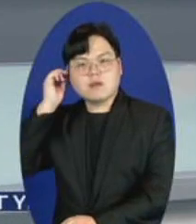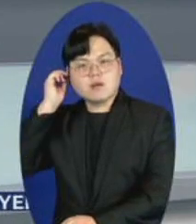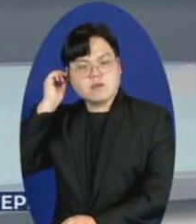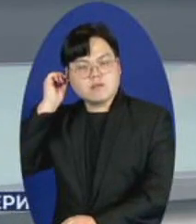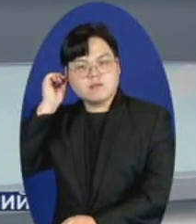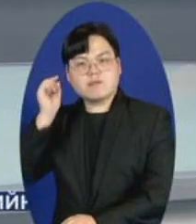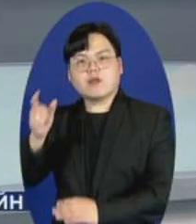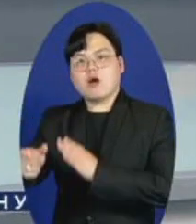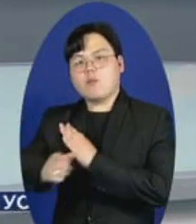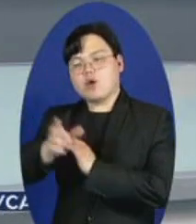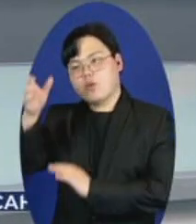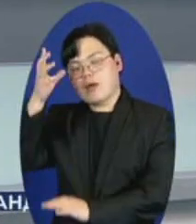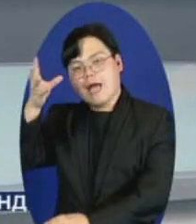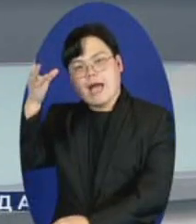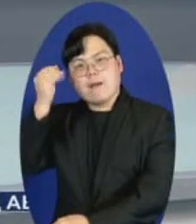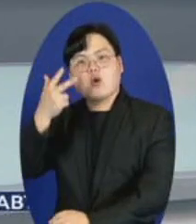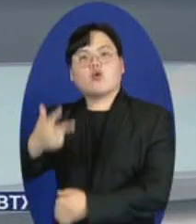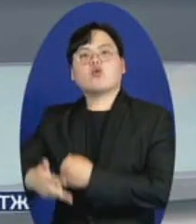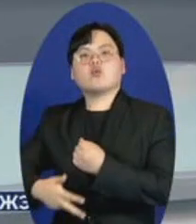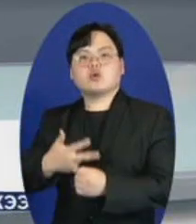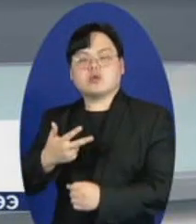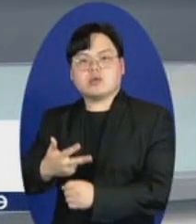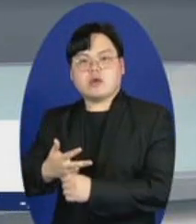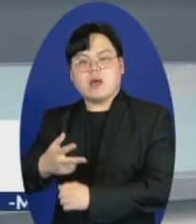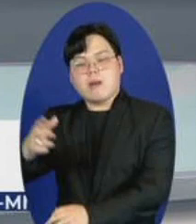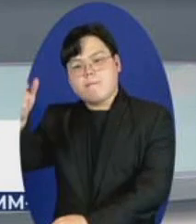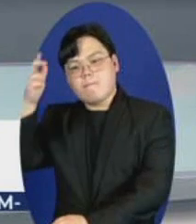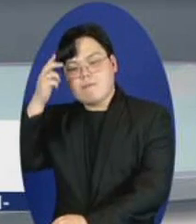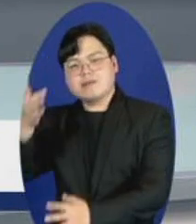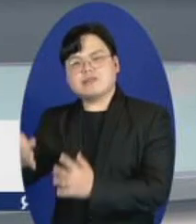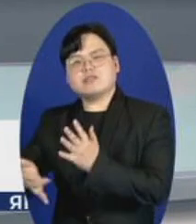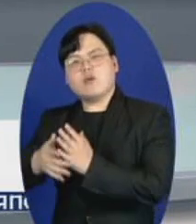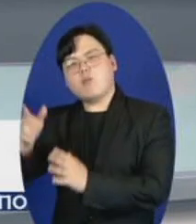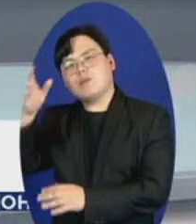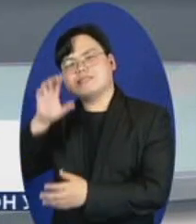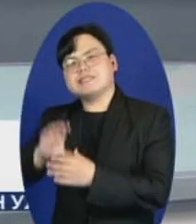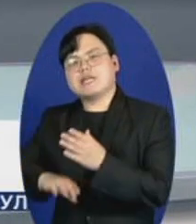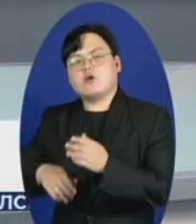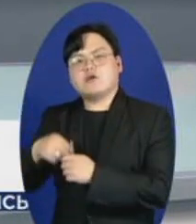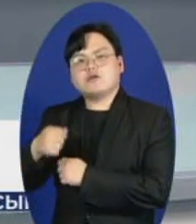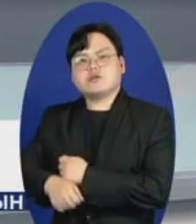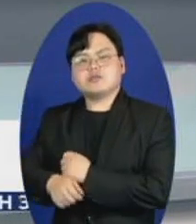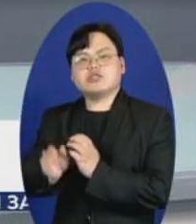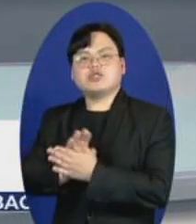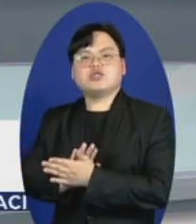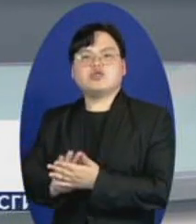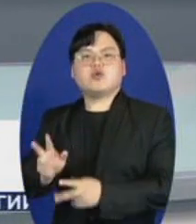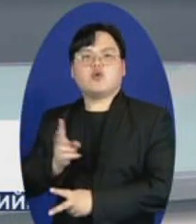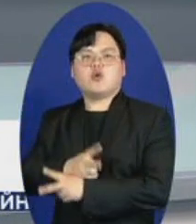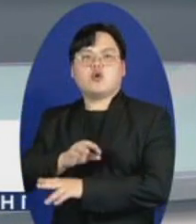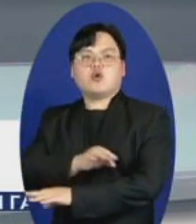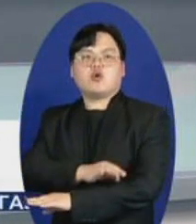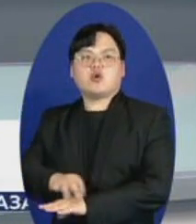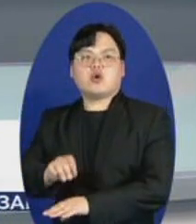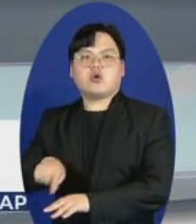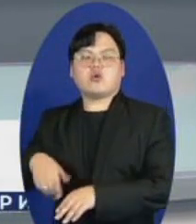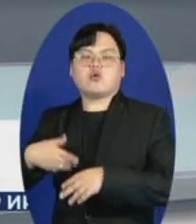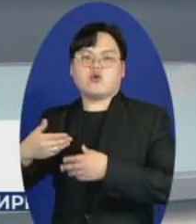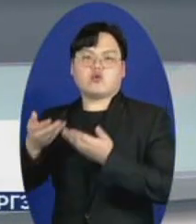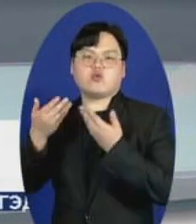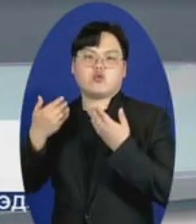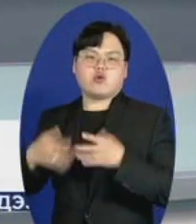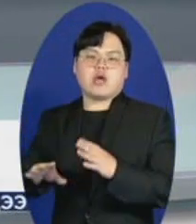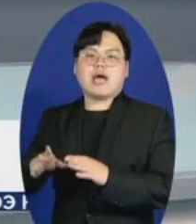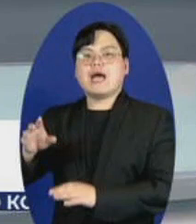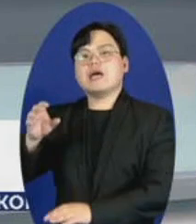мэрэгжлийн боловсруулалтыг эзэмших хугацаа 3 жил болгож, мэрэгжлийн болон техникийн боловсруулалтын байгууллагын санхүүжилтийн тогтолцоог шинжлэх хуулийн төслийг өнөөдөр өргөн